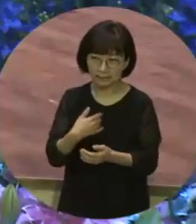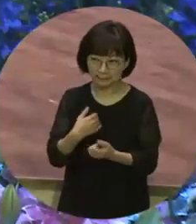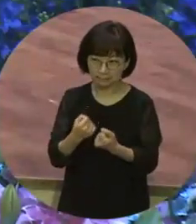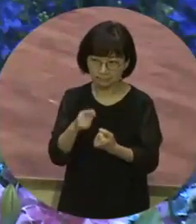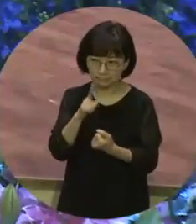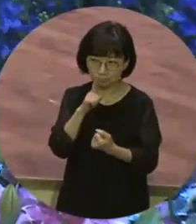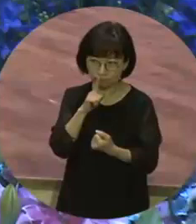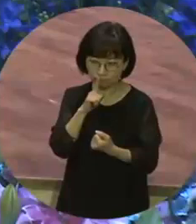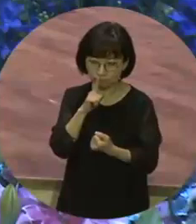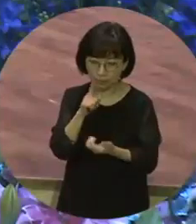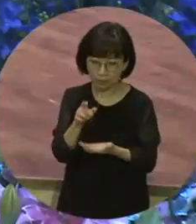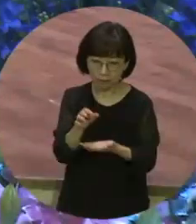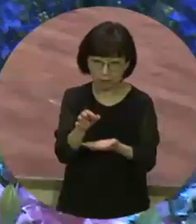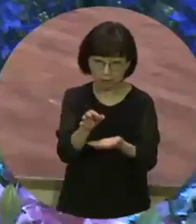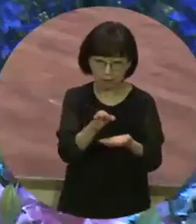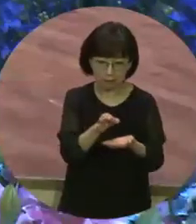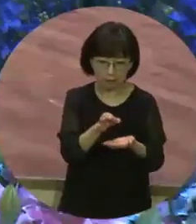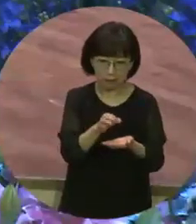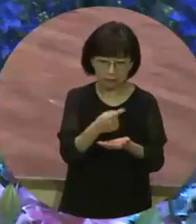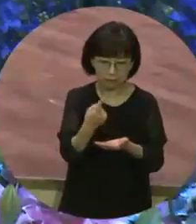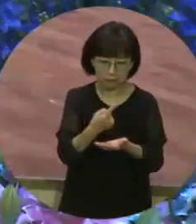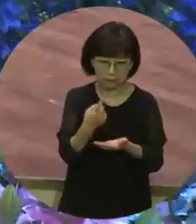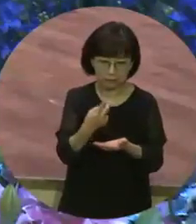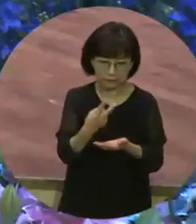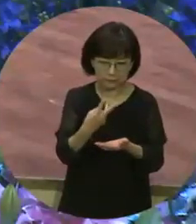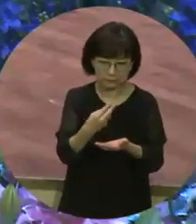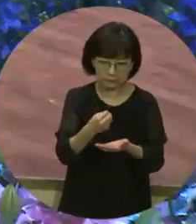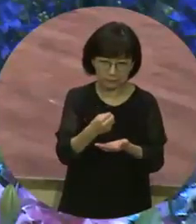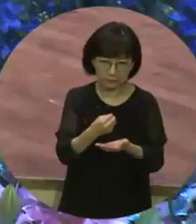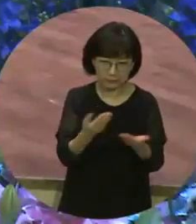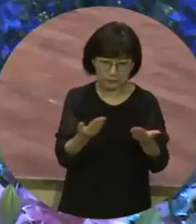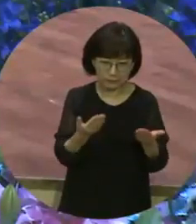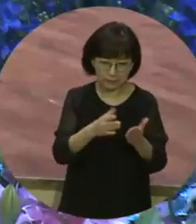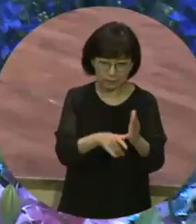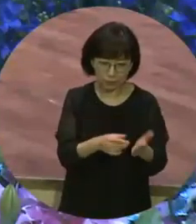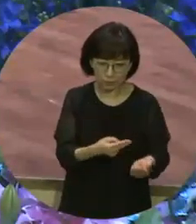본당 헌금을 수천만 원 해. 남편 몰래 직장 다니면서.